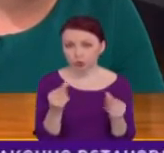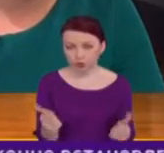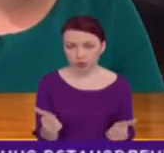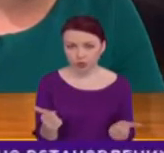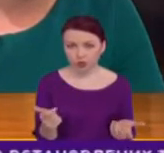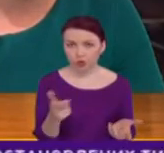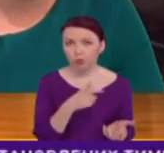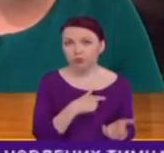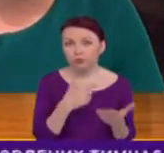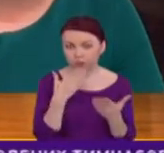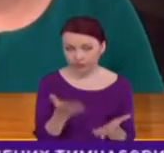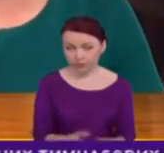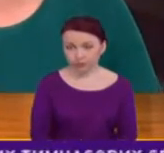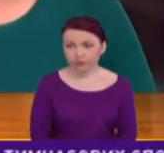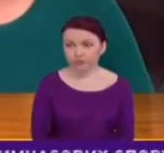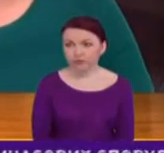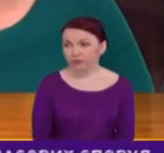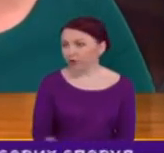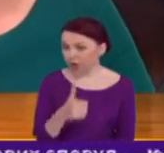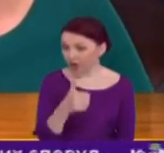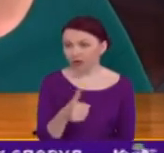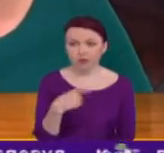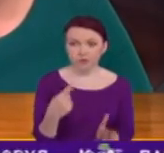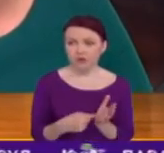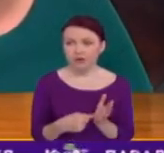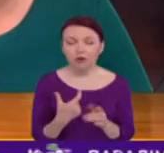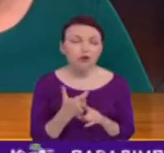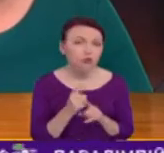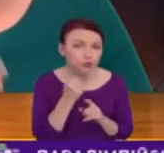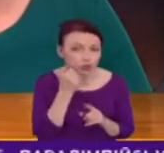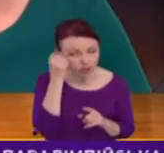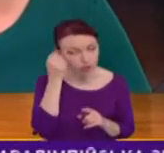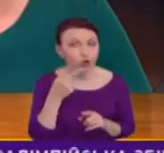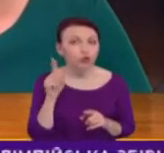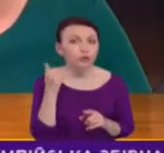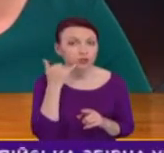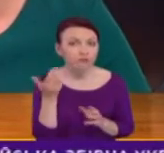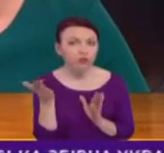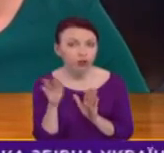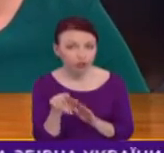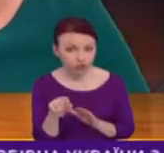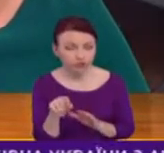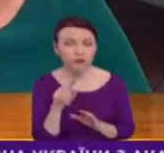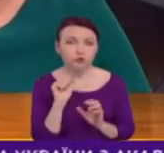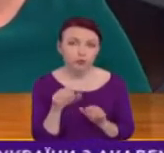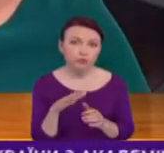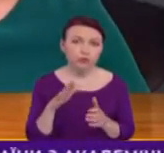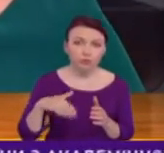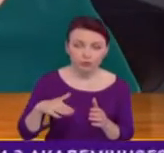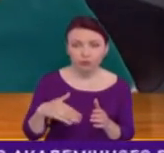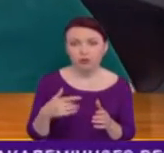От у депутата спрошу. От дуже гарне питання. Дуже дякую вам і номер телефону обов'язково залишіть ваш, щоб можна було